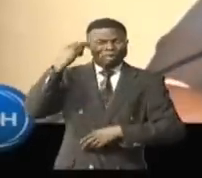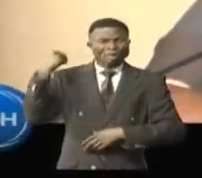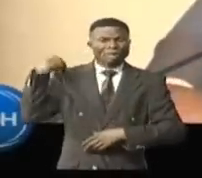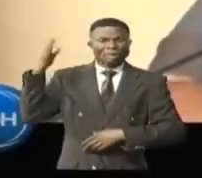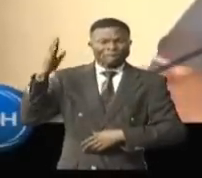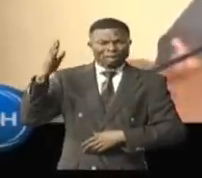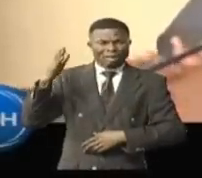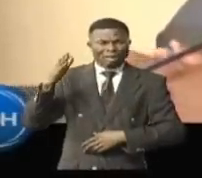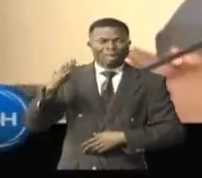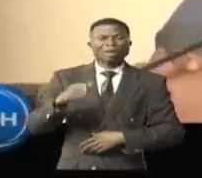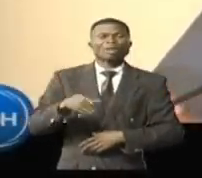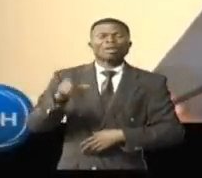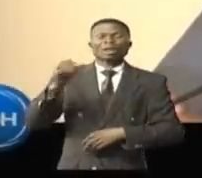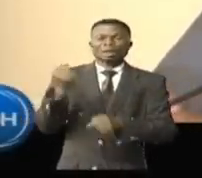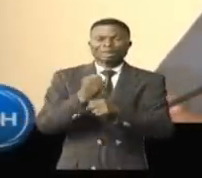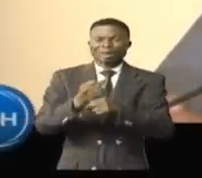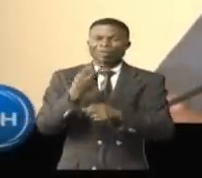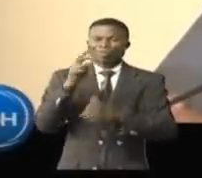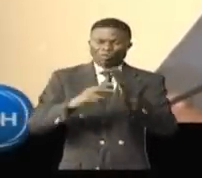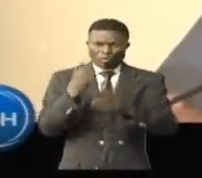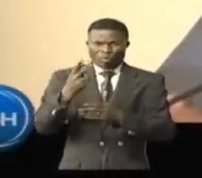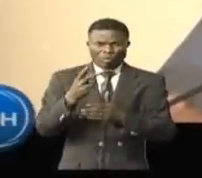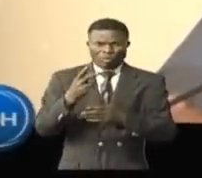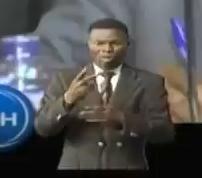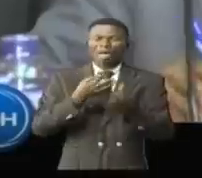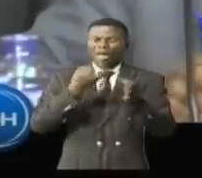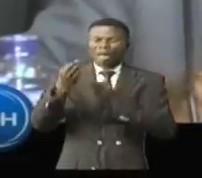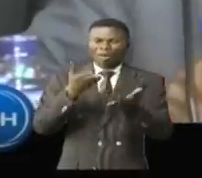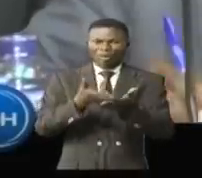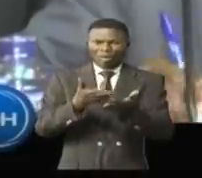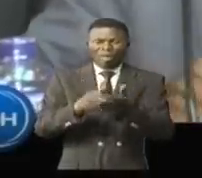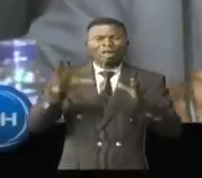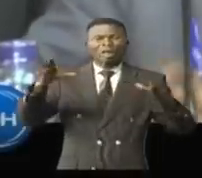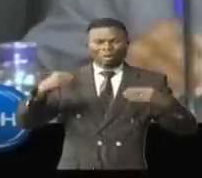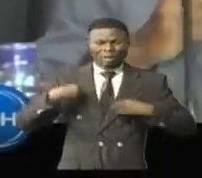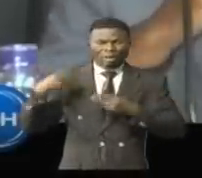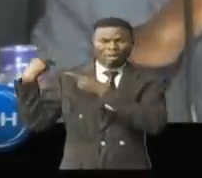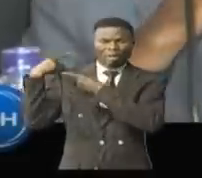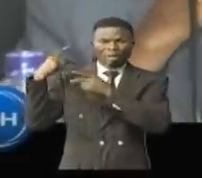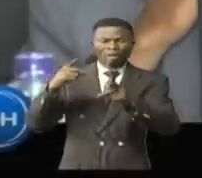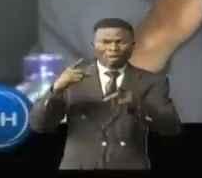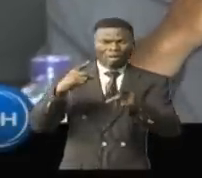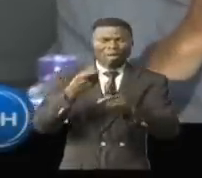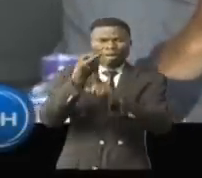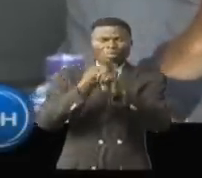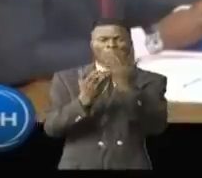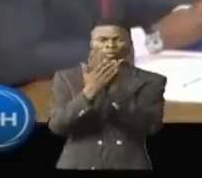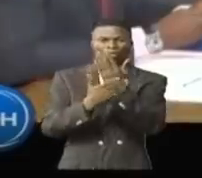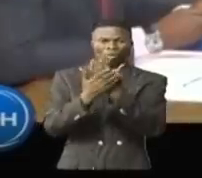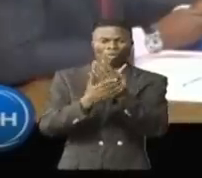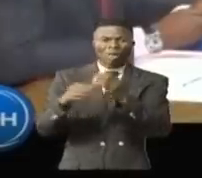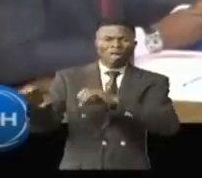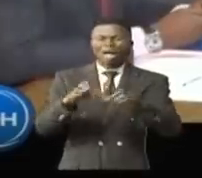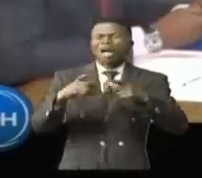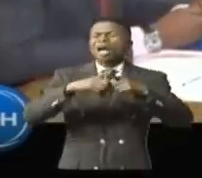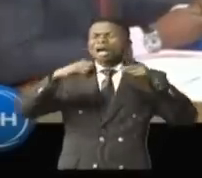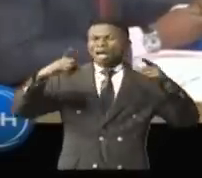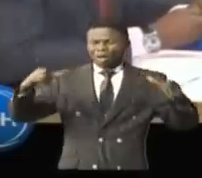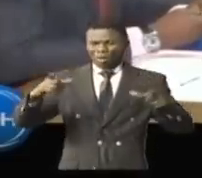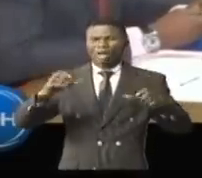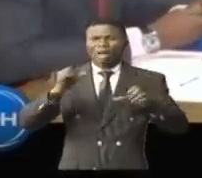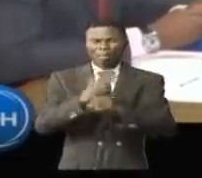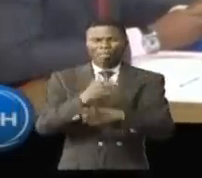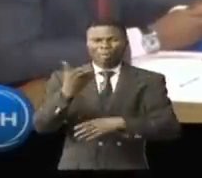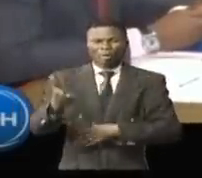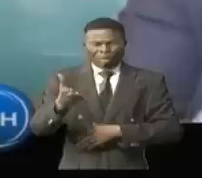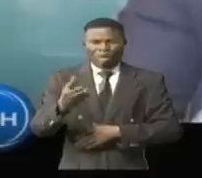Boji met bouchée double pour éditer cet exploit. Il a affirmé que depuis début juillet, les grandes activités sont activées.